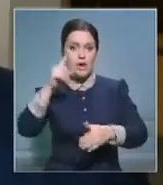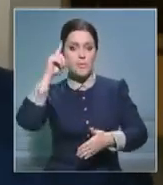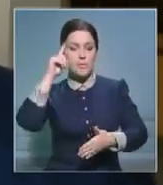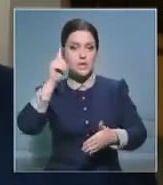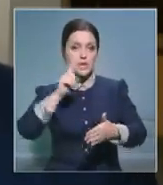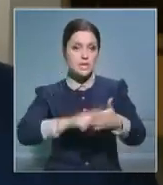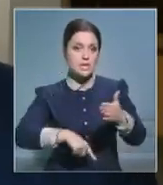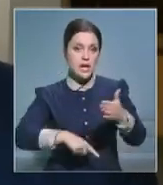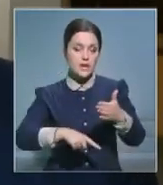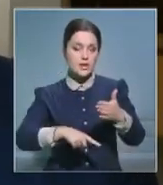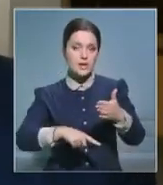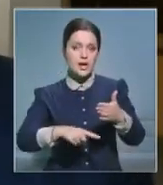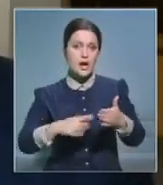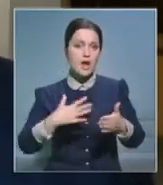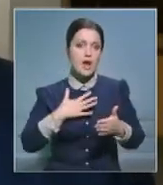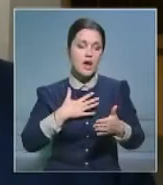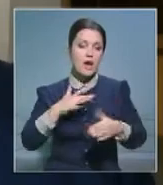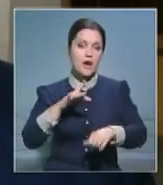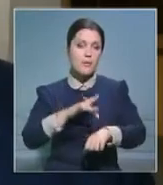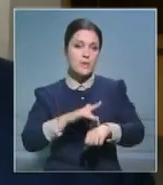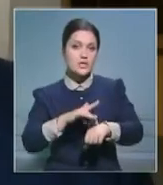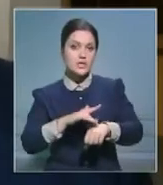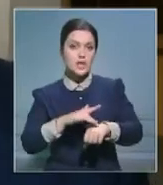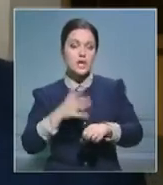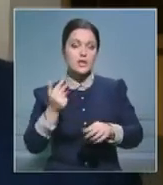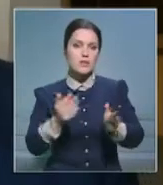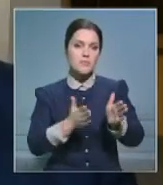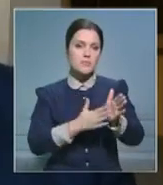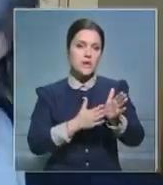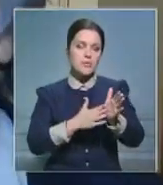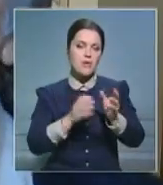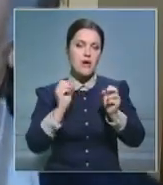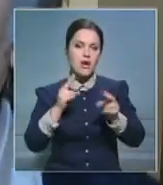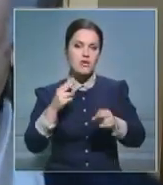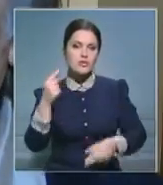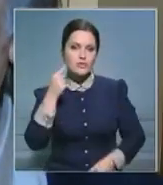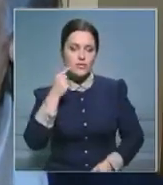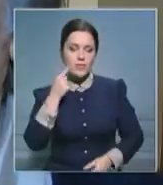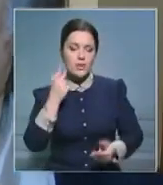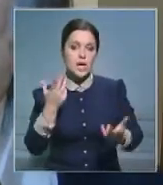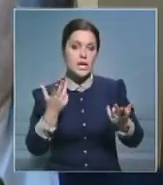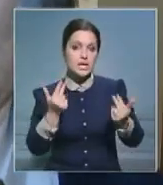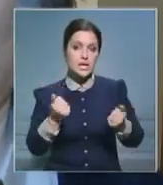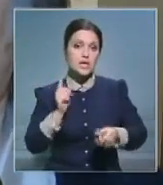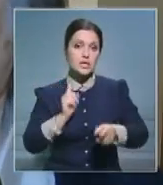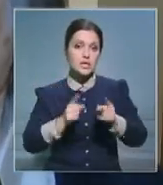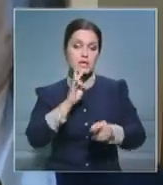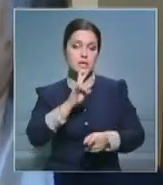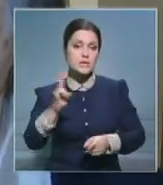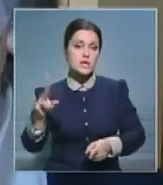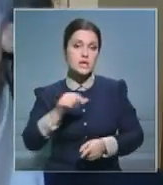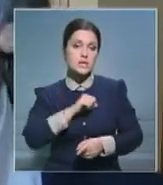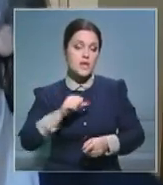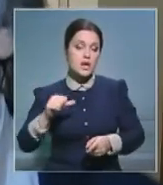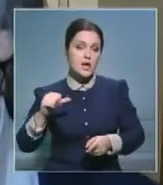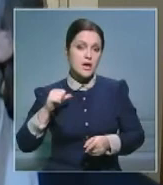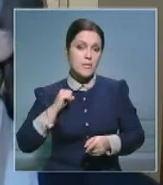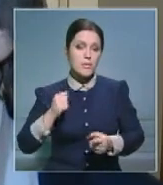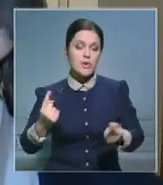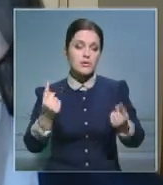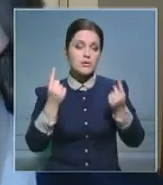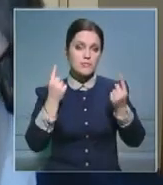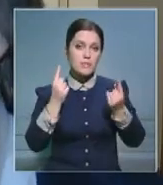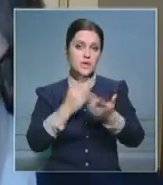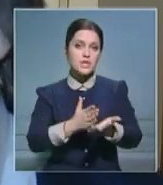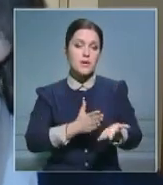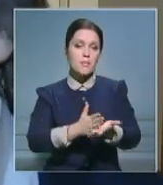признания, обожания, эта премия кажется очень скромной, потому что действительно Назарбаев – это один из крупнейших политических